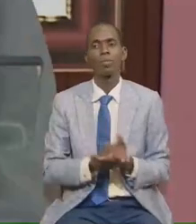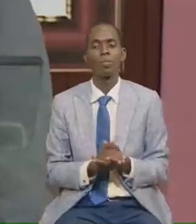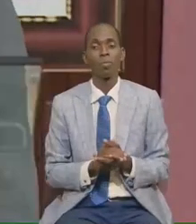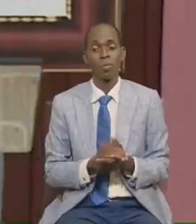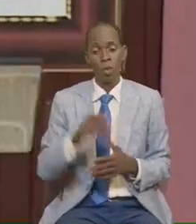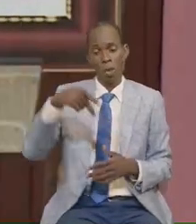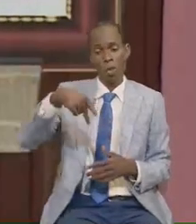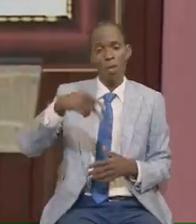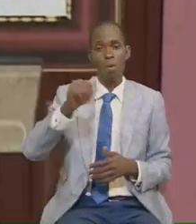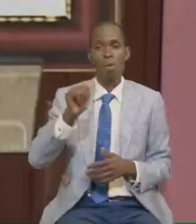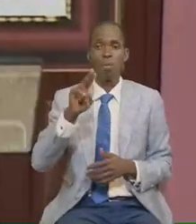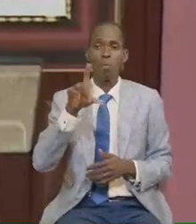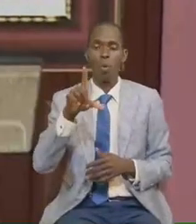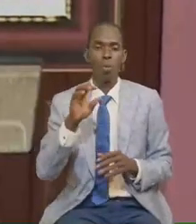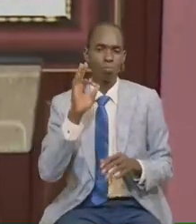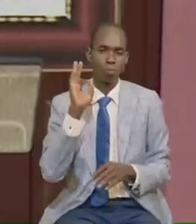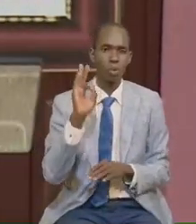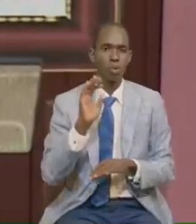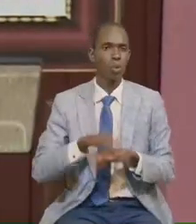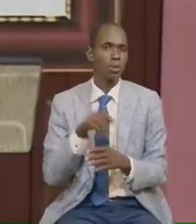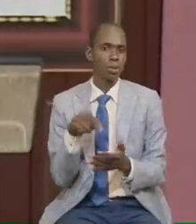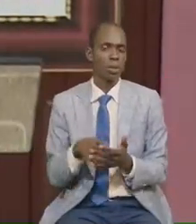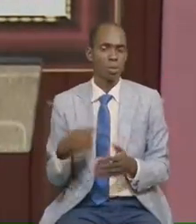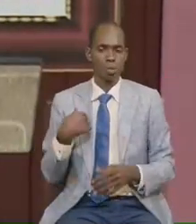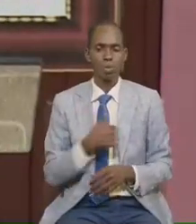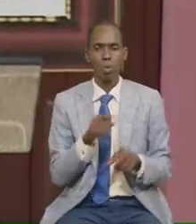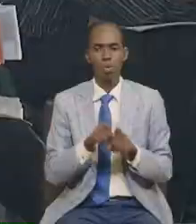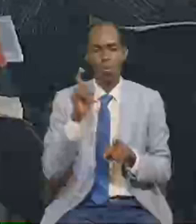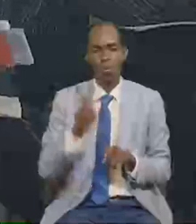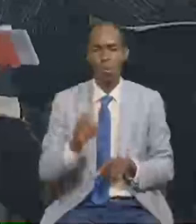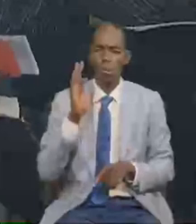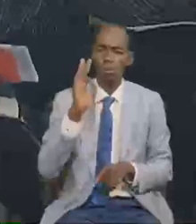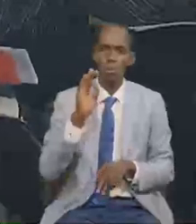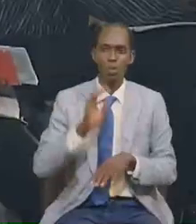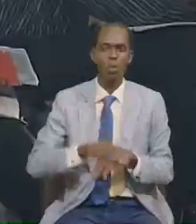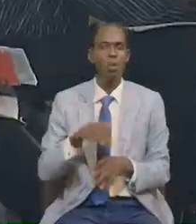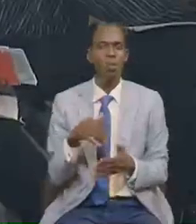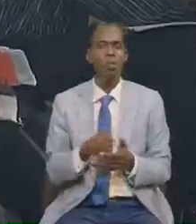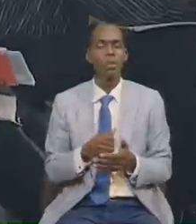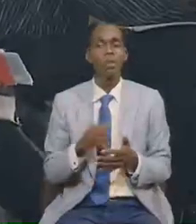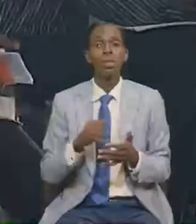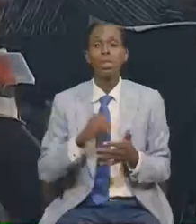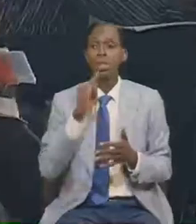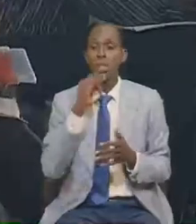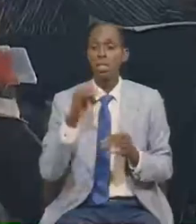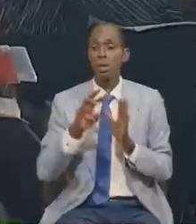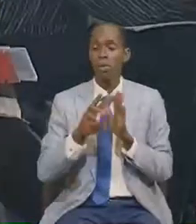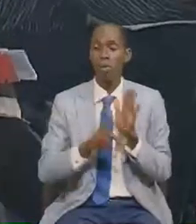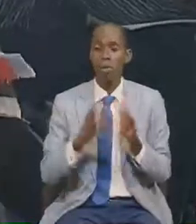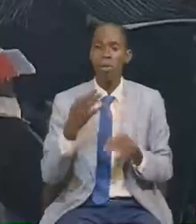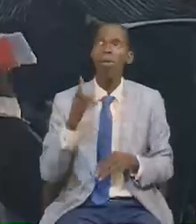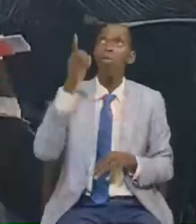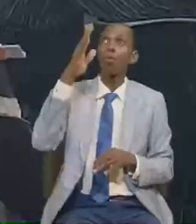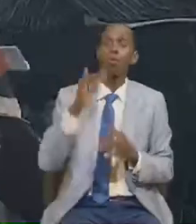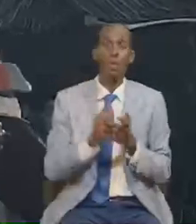et nous devons également prêcher bien sûr c'est la volonté de Dieu que tout frère